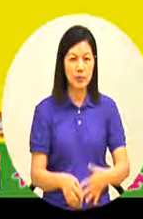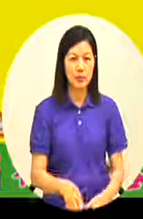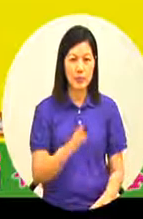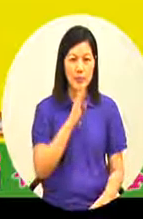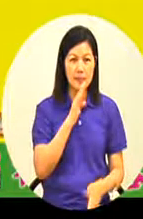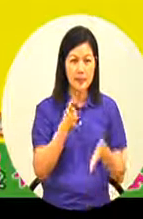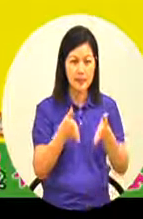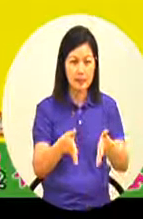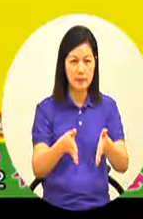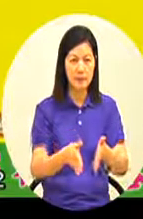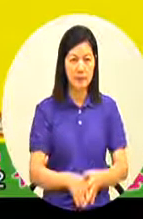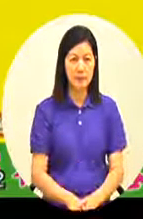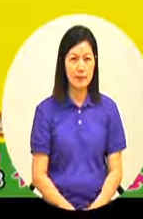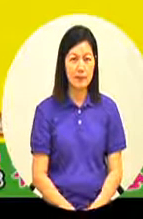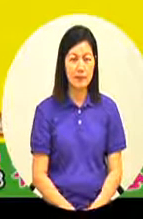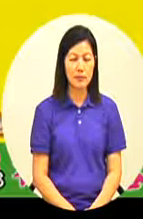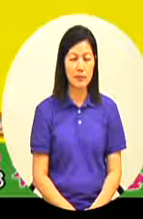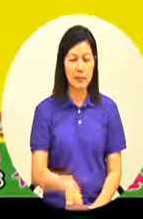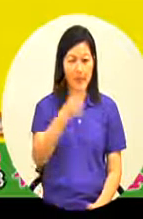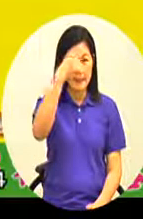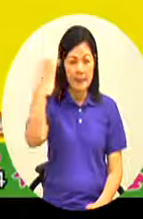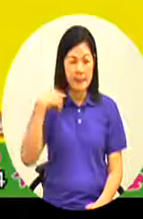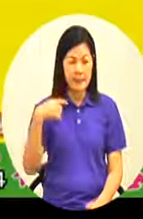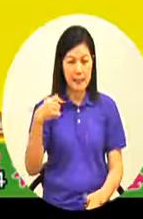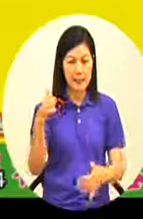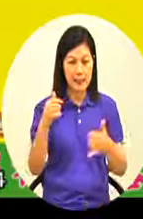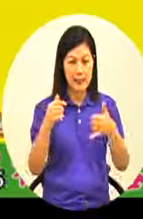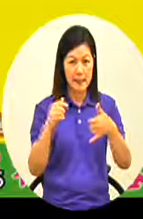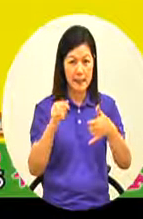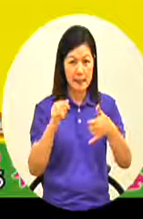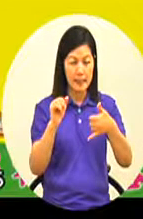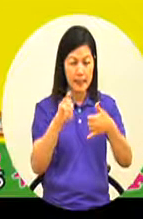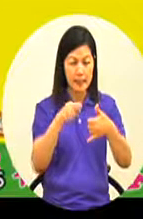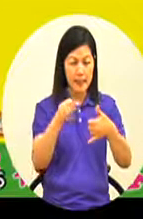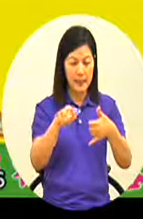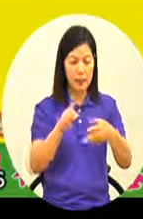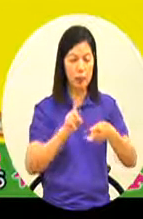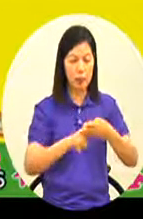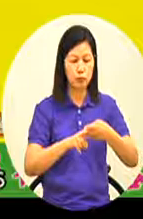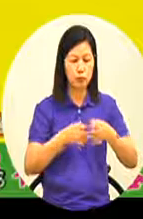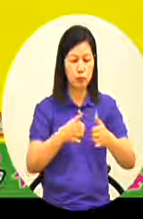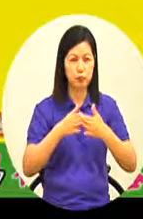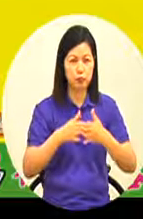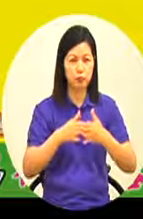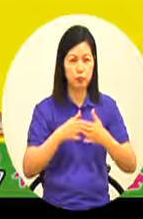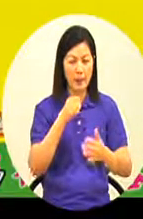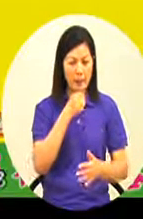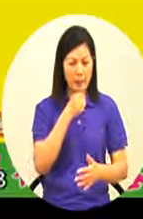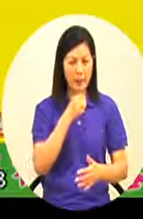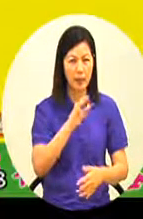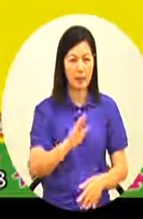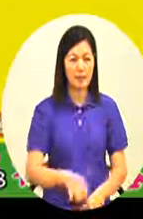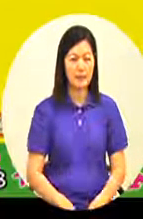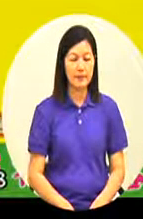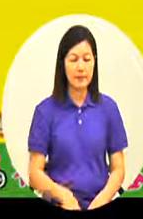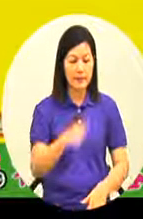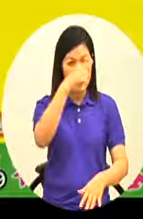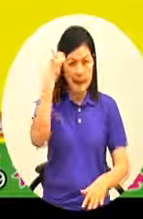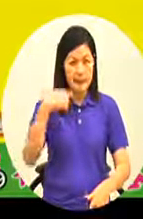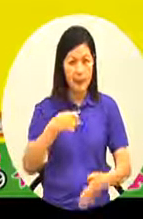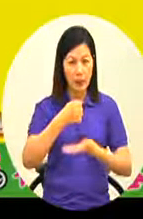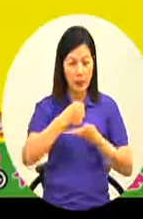是在典礼当中，伊是一个主要的领服人物。当司仪请